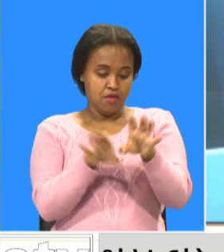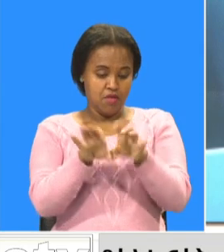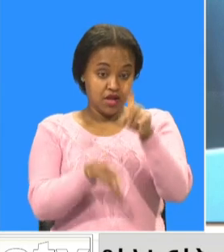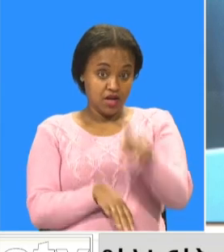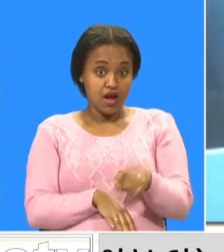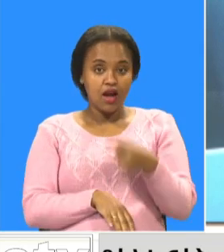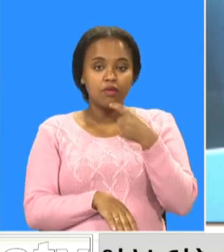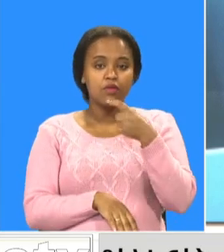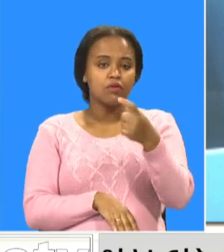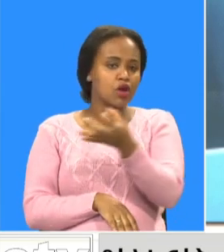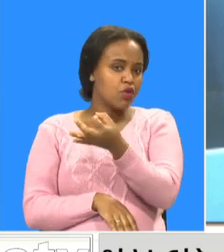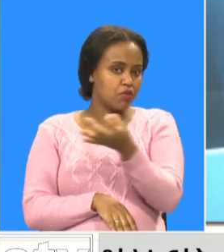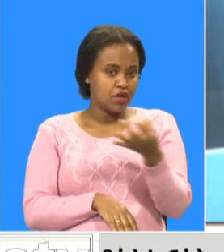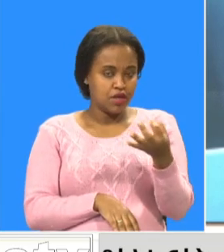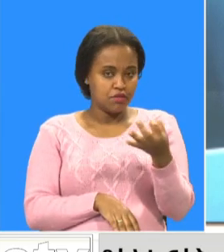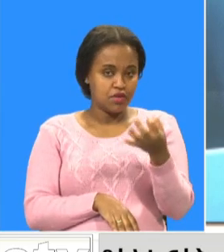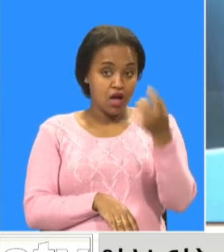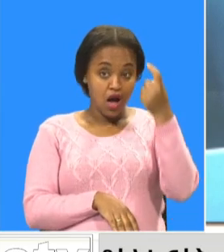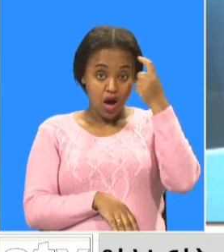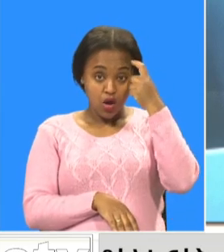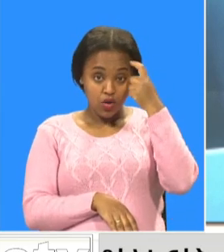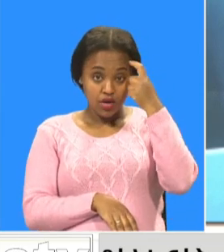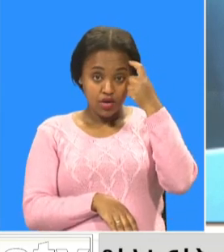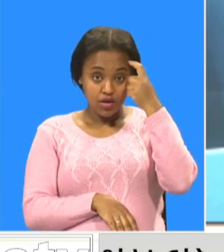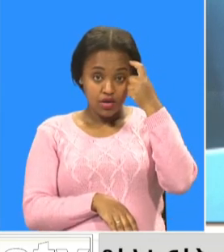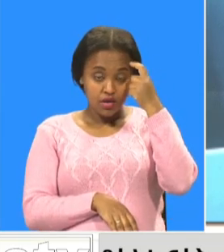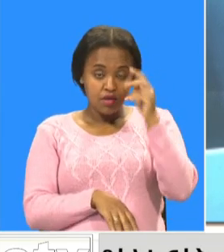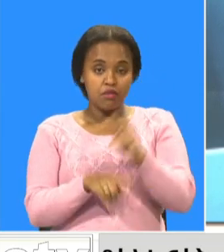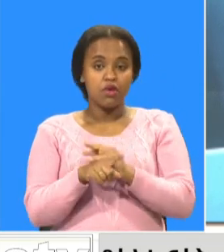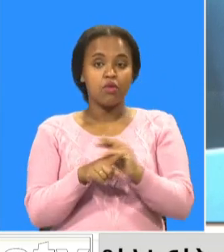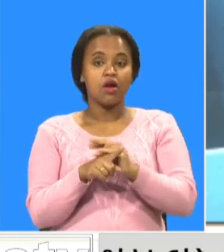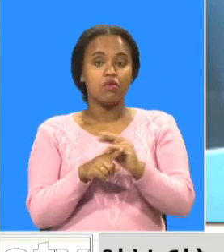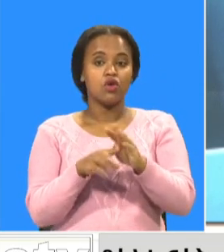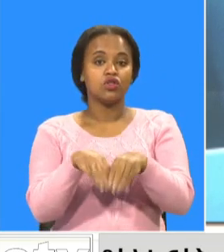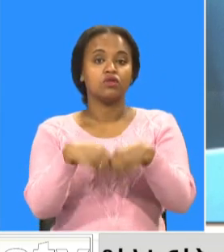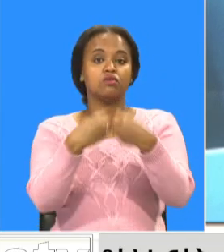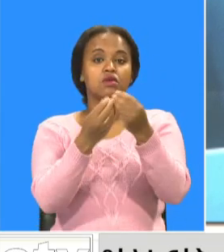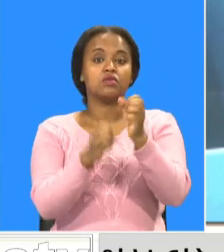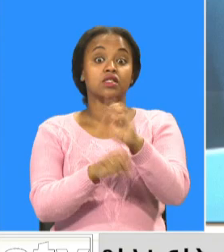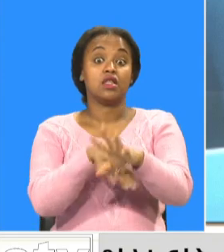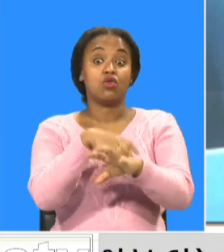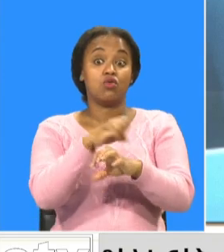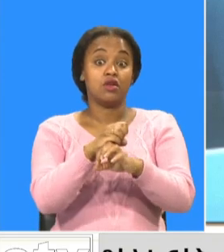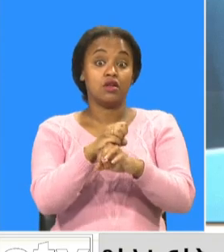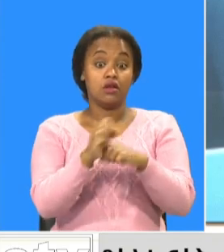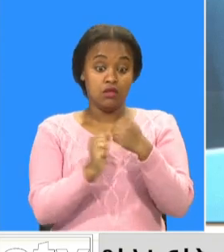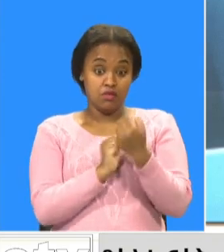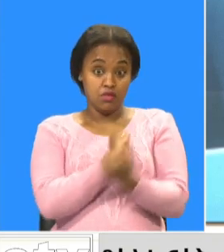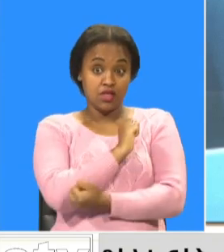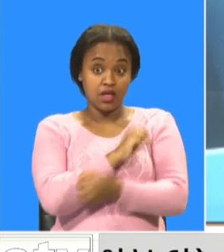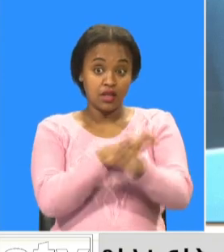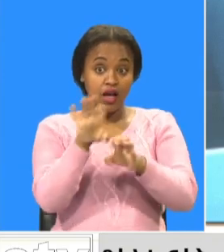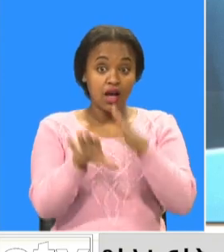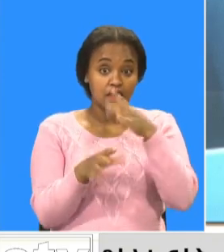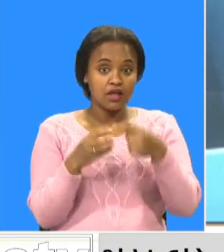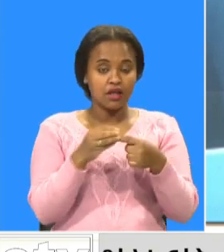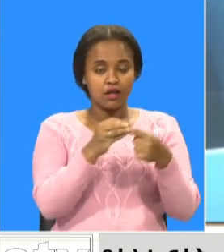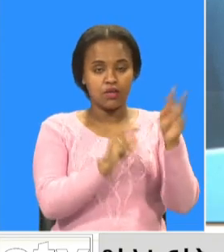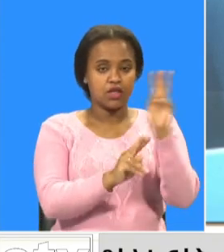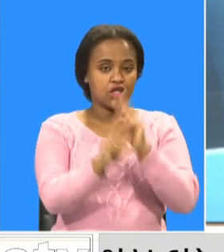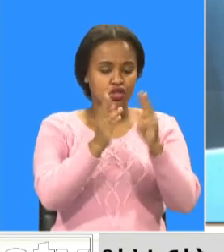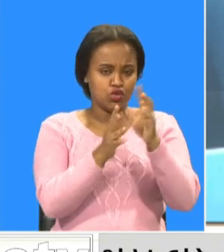የሚለውን በደንብ አውቀን በባለሙያዎች በሚሰጠው ምክር መሰረት ካልተደረገ በቀር እንግዲህ